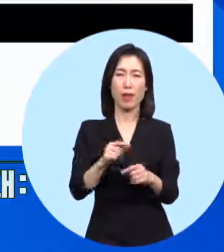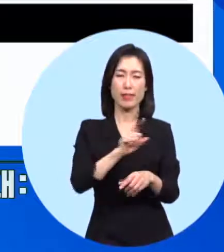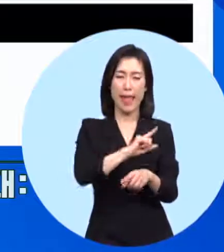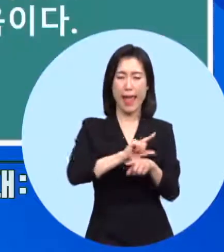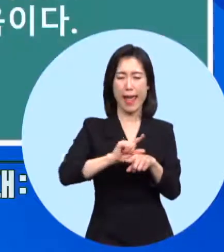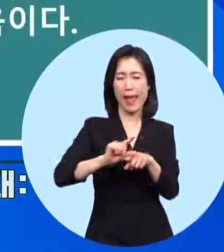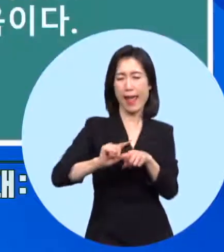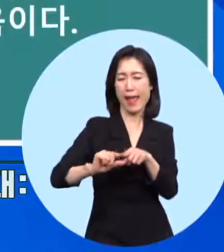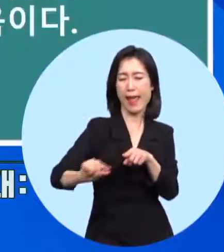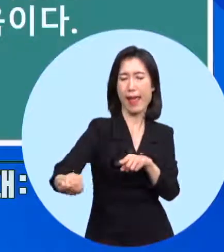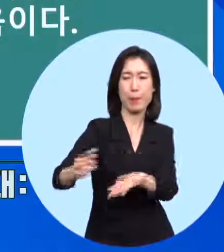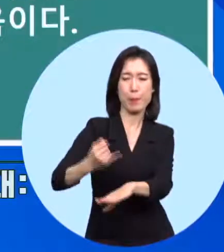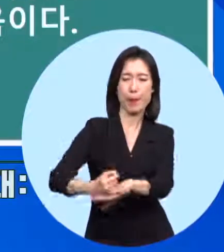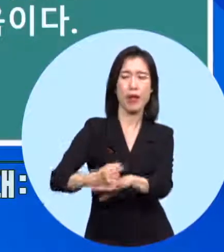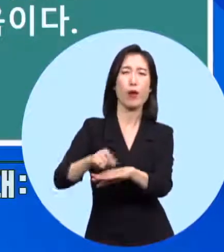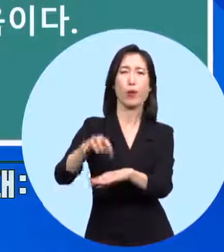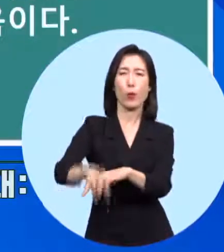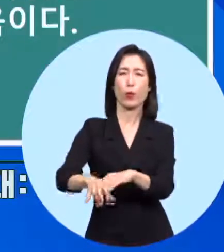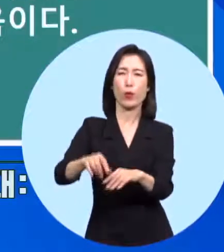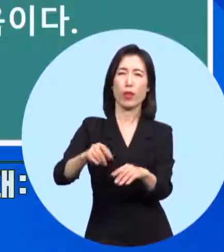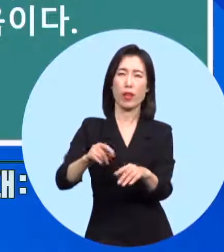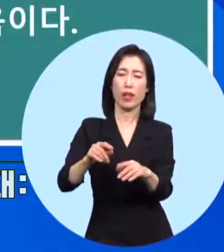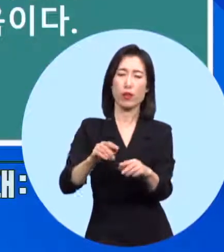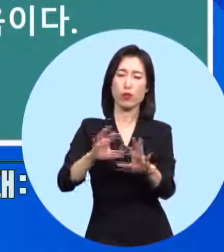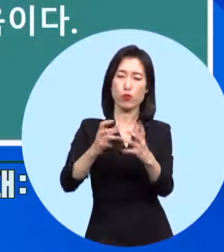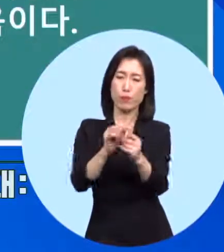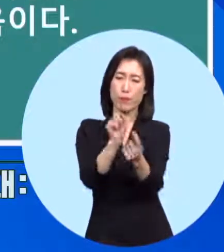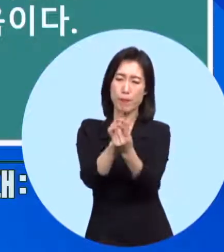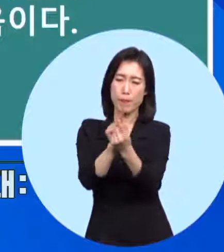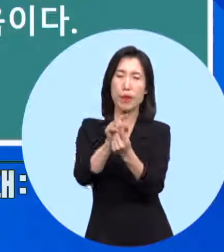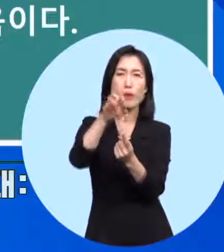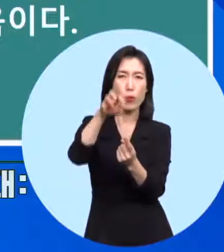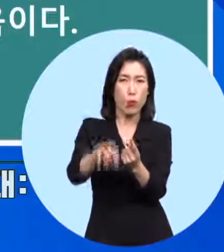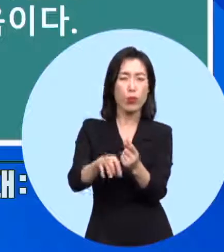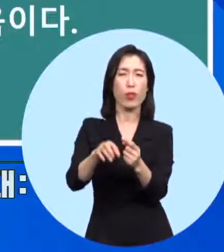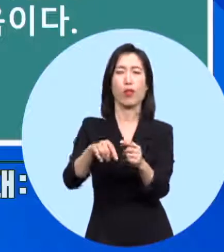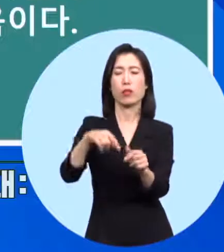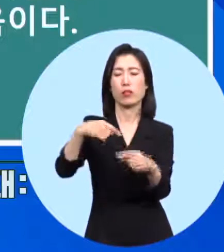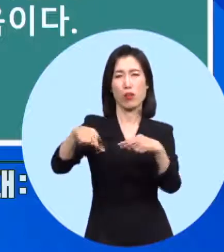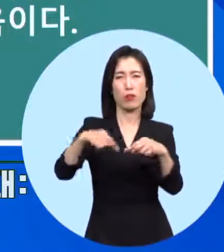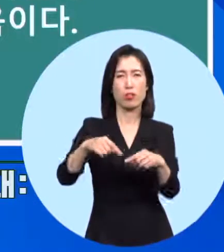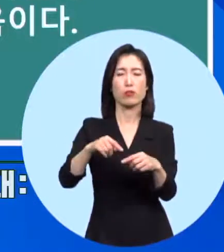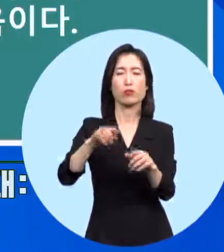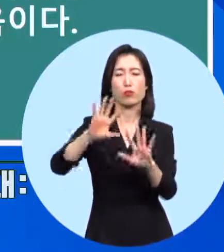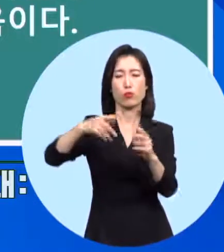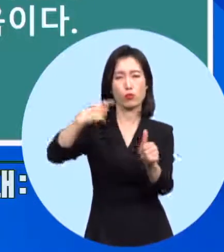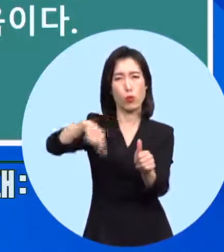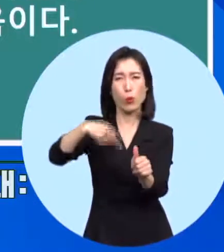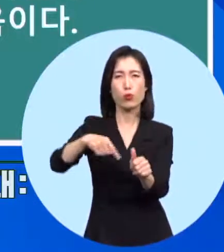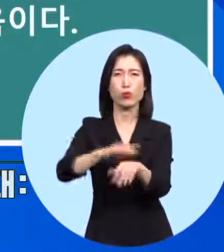지자체 그리고 교육인데, 저는 코로나의 최전선이